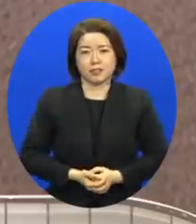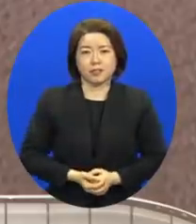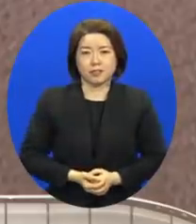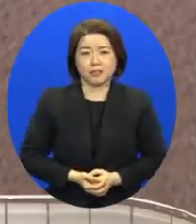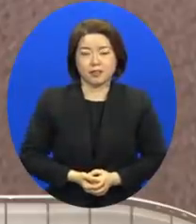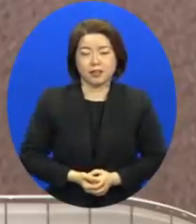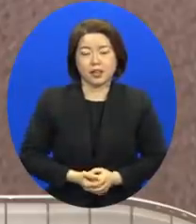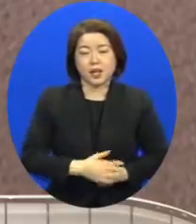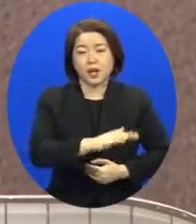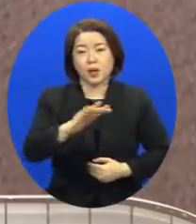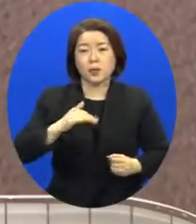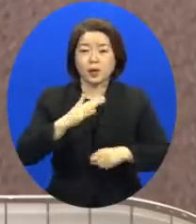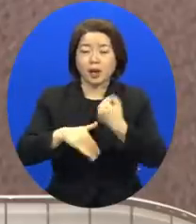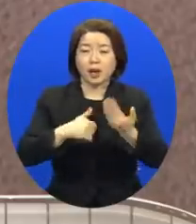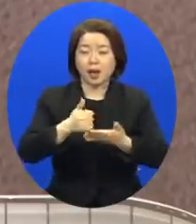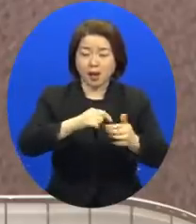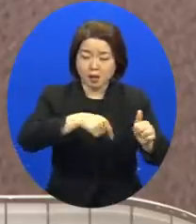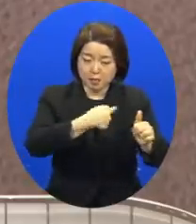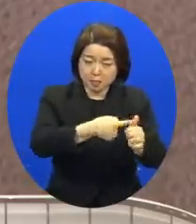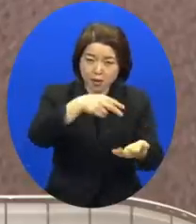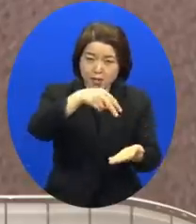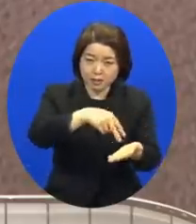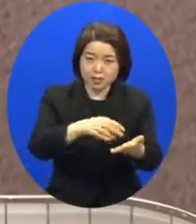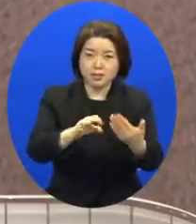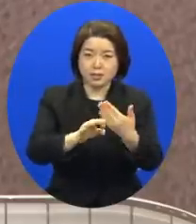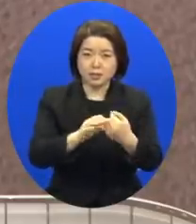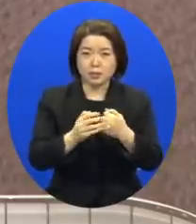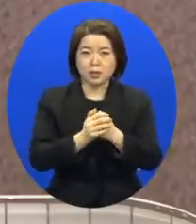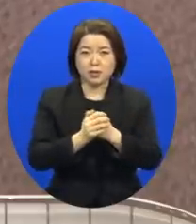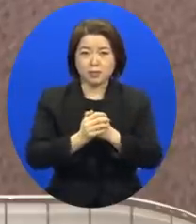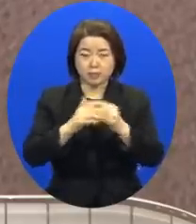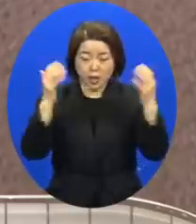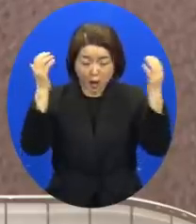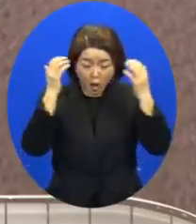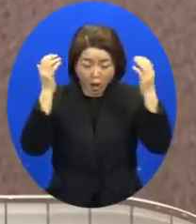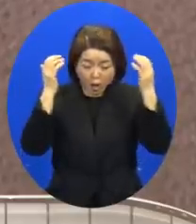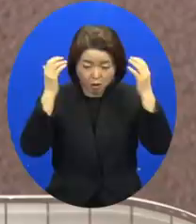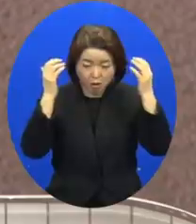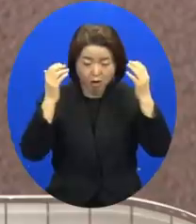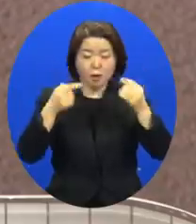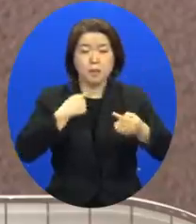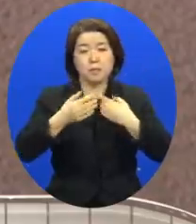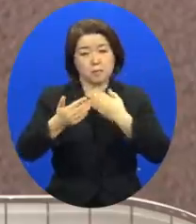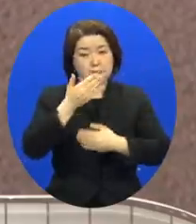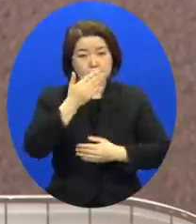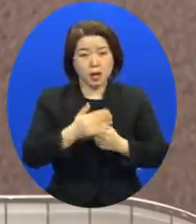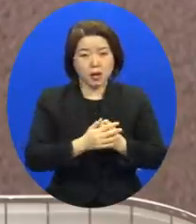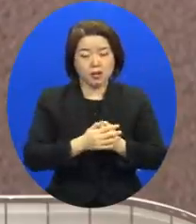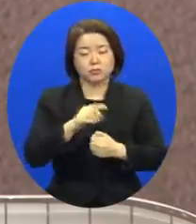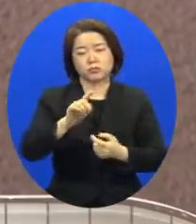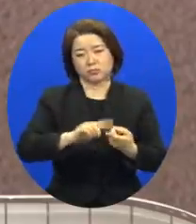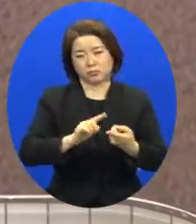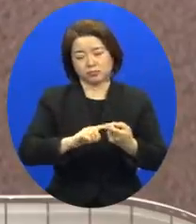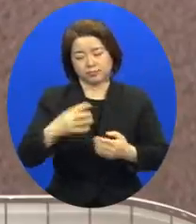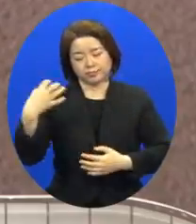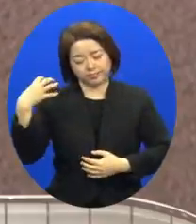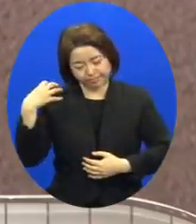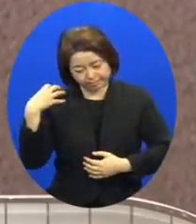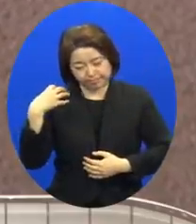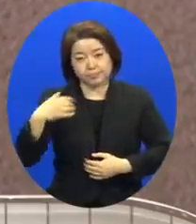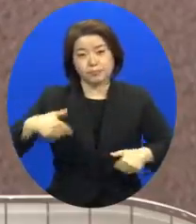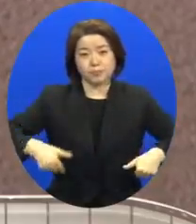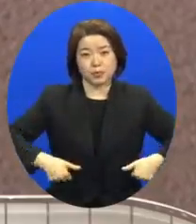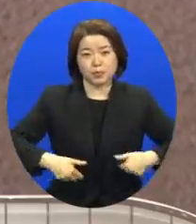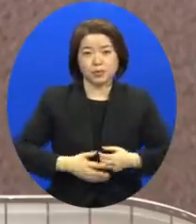우리가 하나님의 편에 서면 고난을 겪을 수 있습니다 안수 해야 그러나